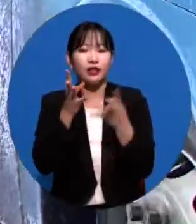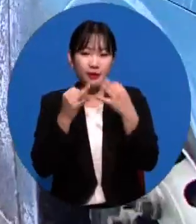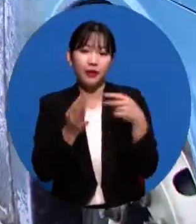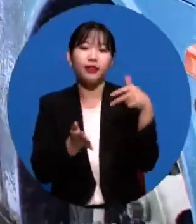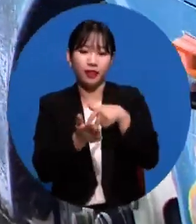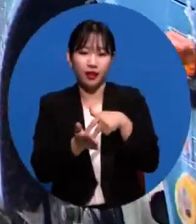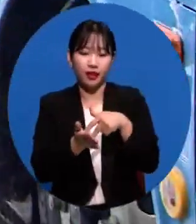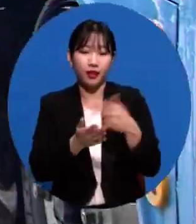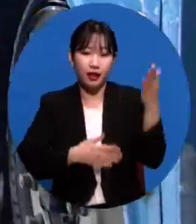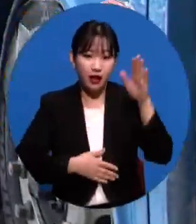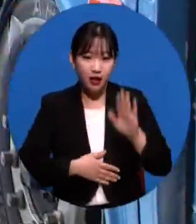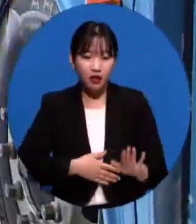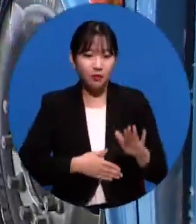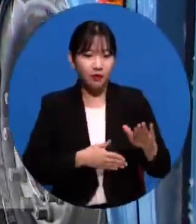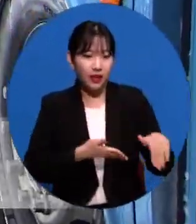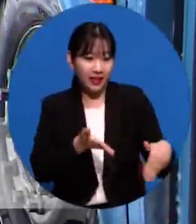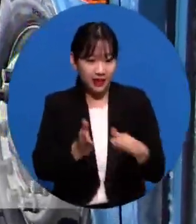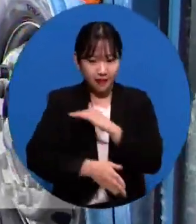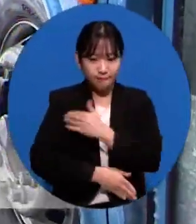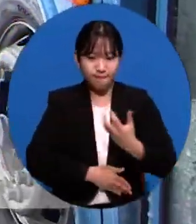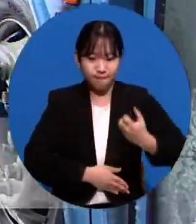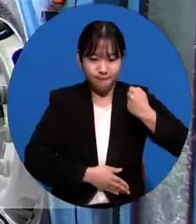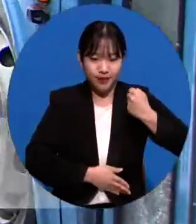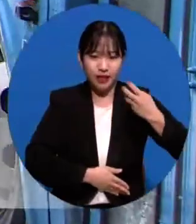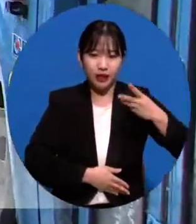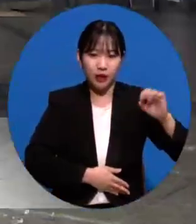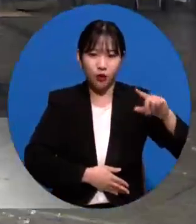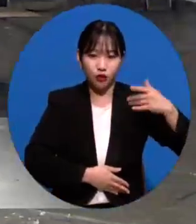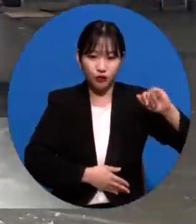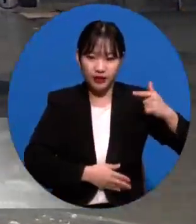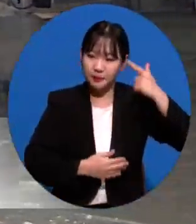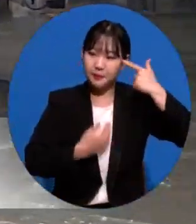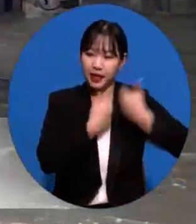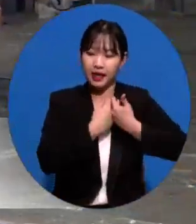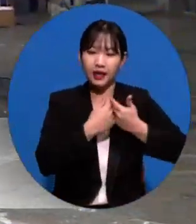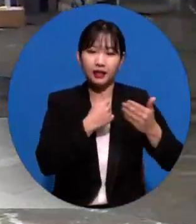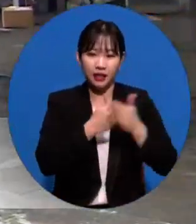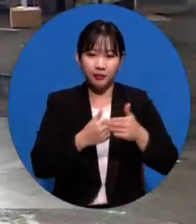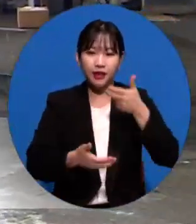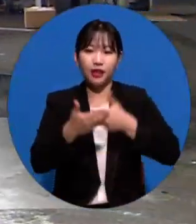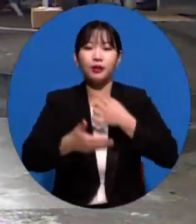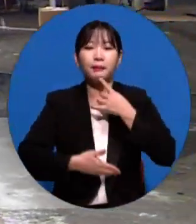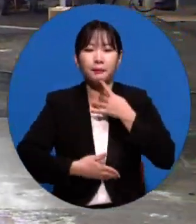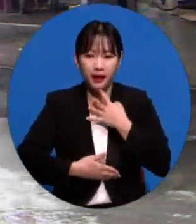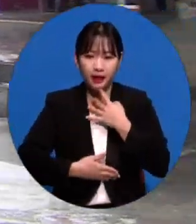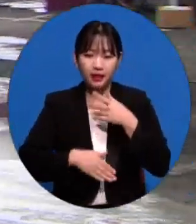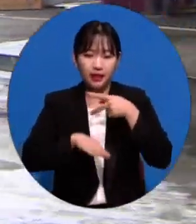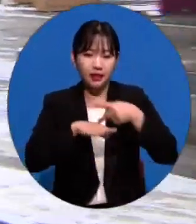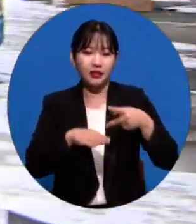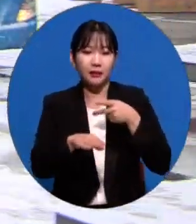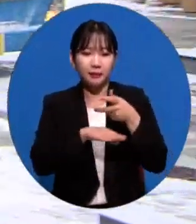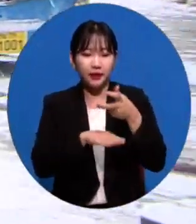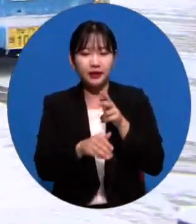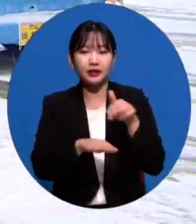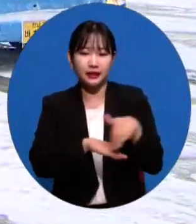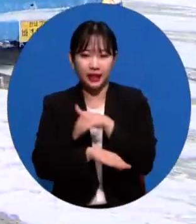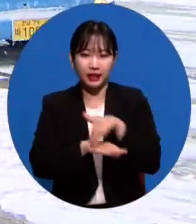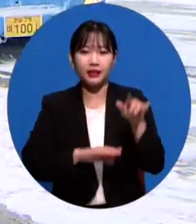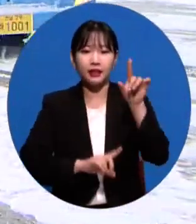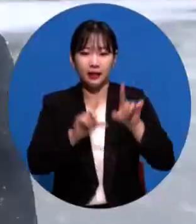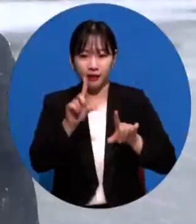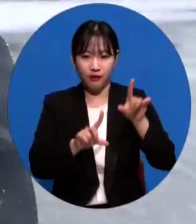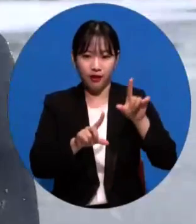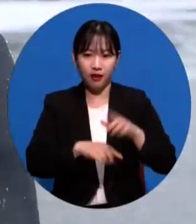돼. 하지만 노선권을 쥔 태원 유진의 반대로 버스터미널까지만 신안군 버스가 다니는